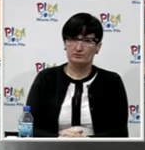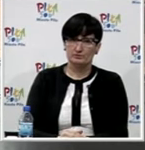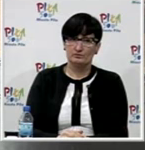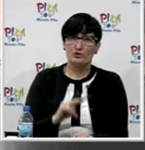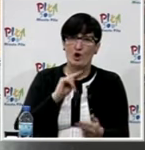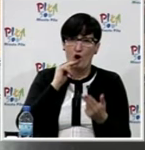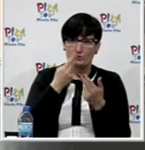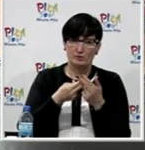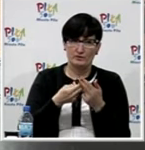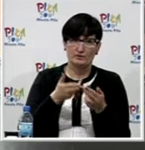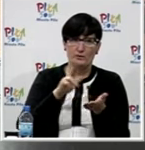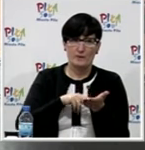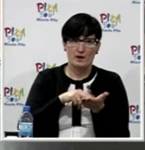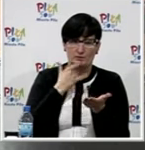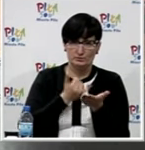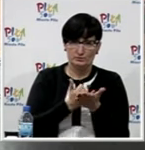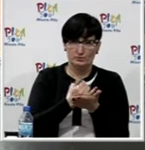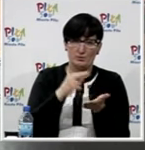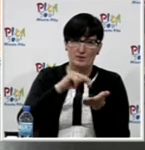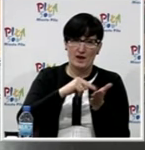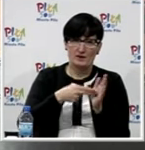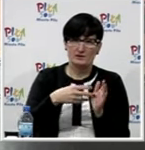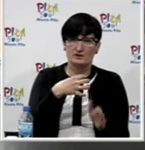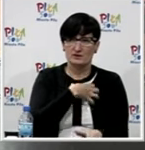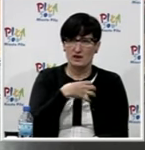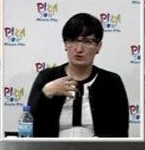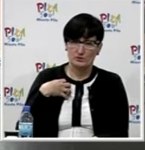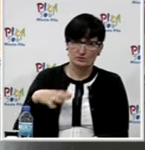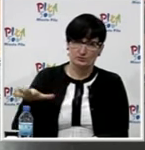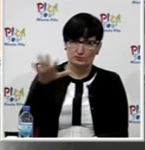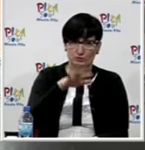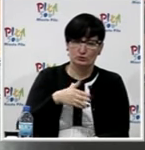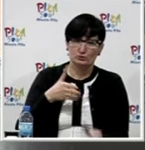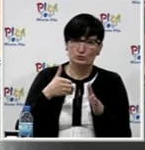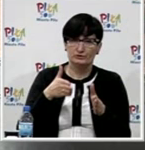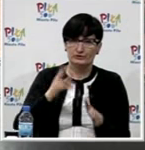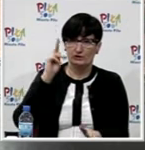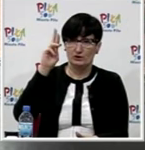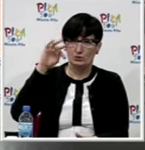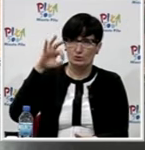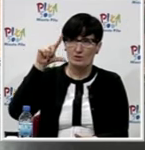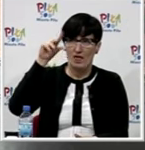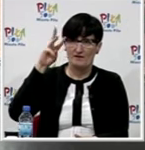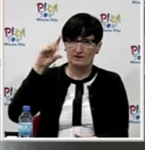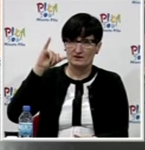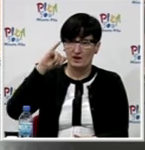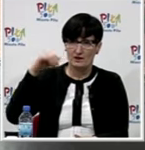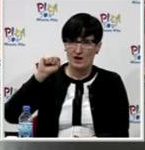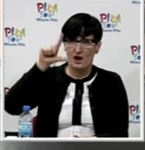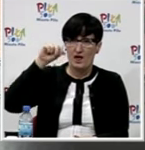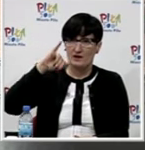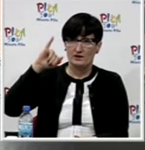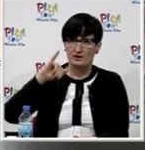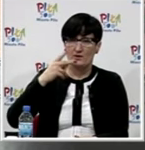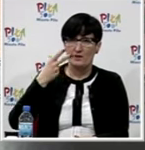odpowiedź na interpelację w sprawie planu zagospodarowania przestrzennego w rejonie ulicy Królewskiej i Alei Niepodległości